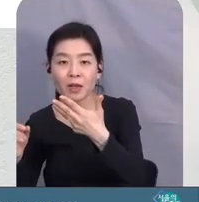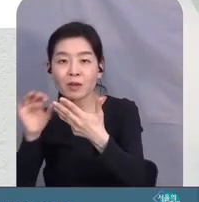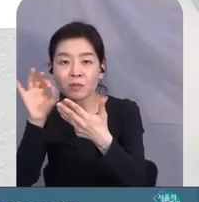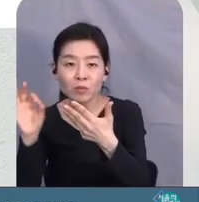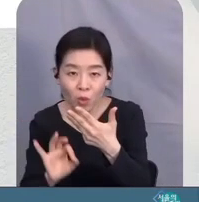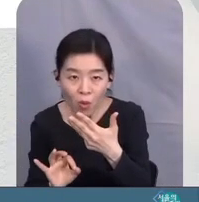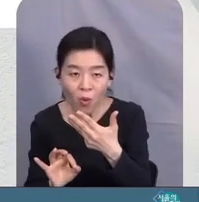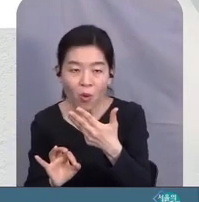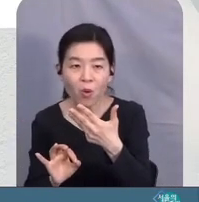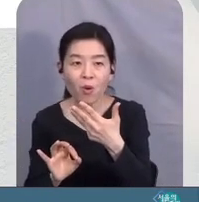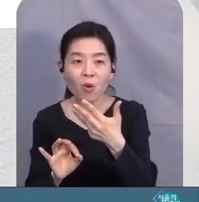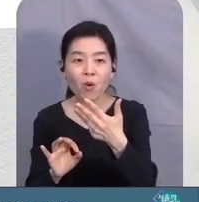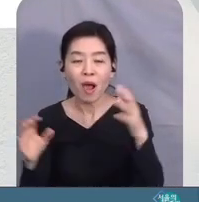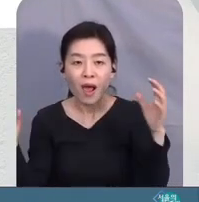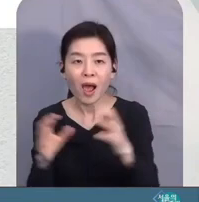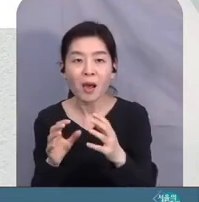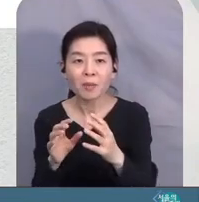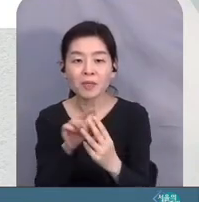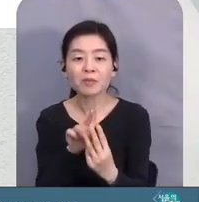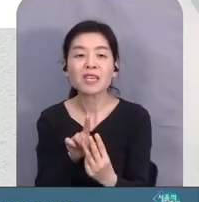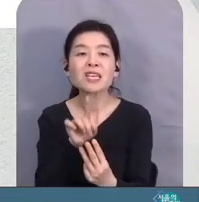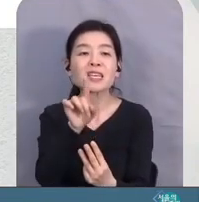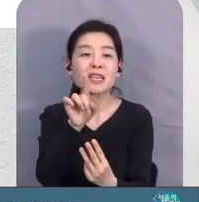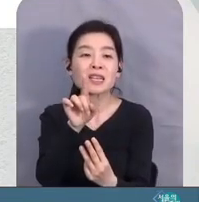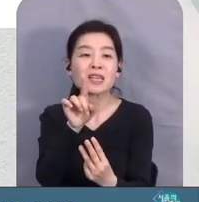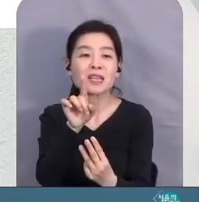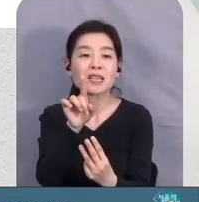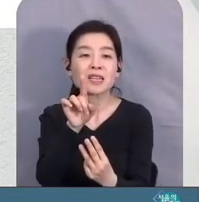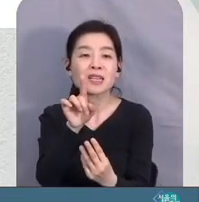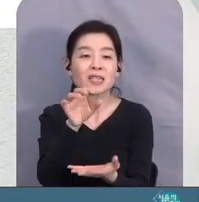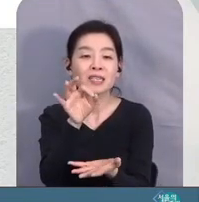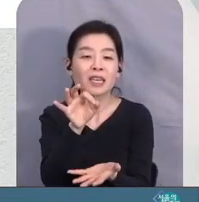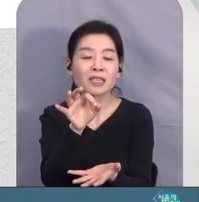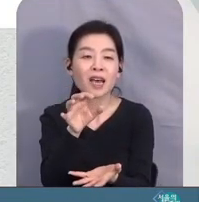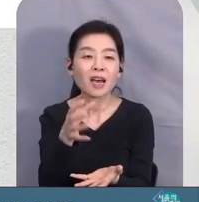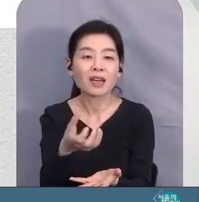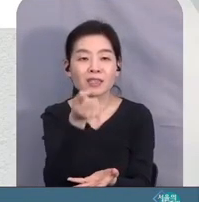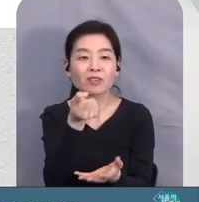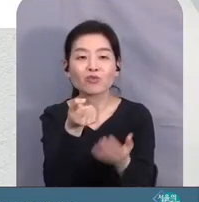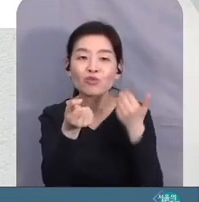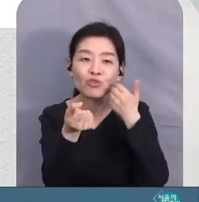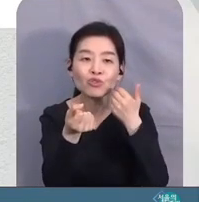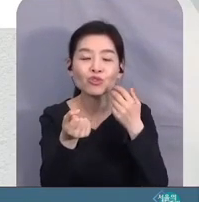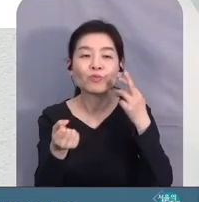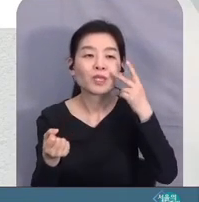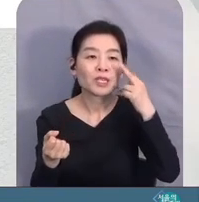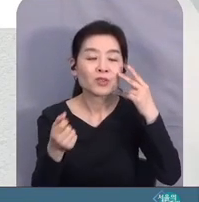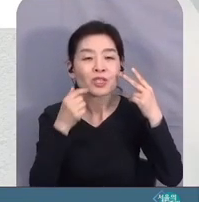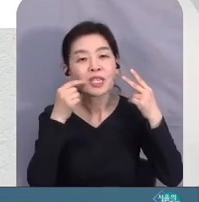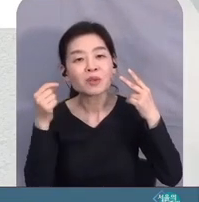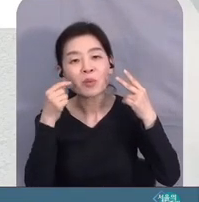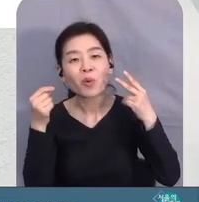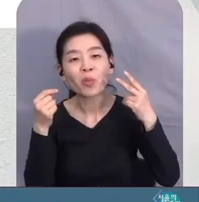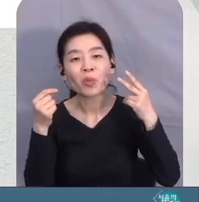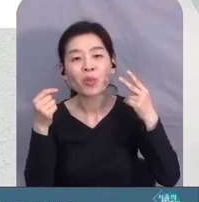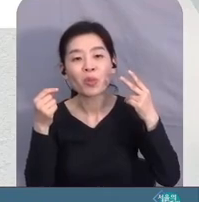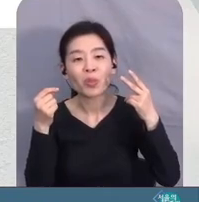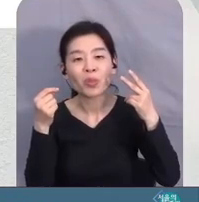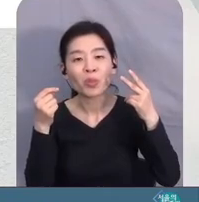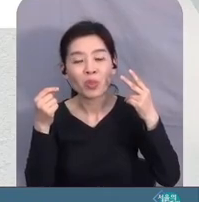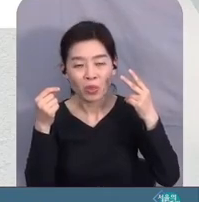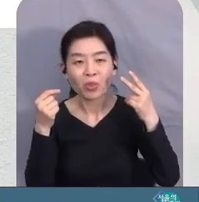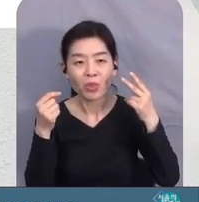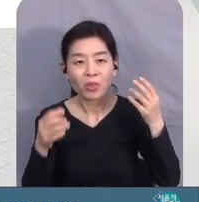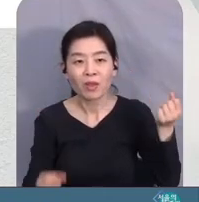때문에 3분의 1을 초과해서 거버넌스를 미국과 일본이 가져가는 거예요. 미국과 일본이 거버넌스를 가져간다는 무슨